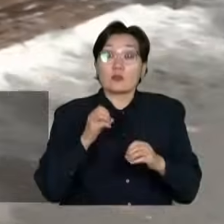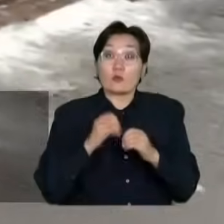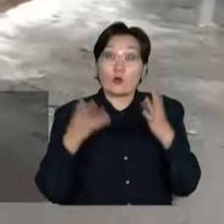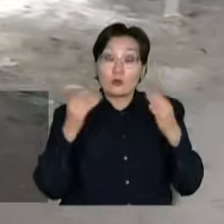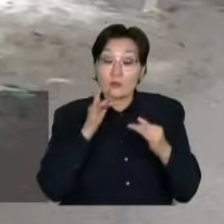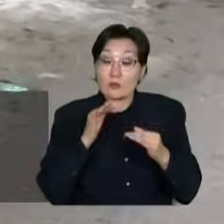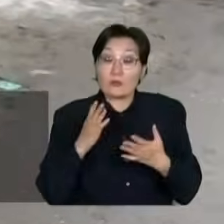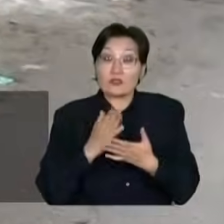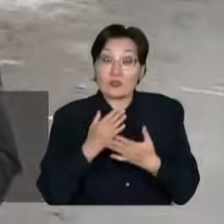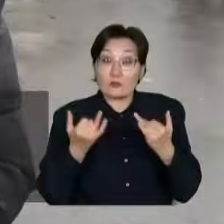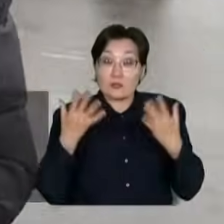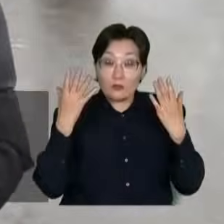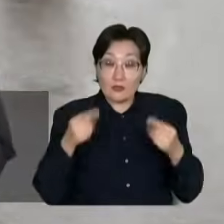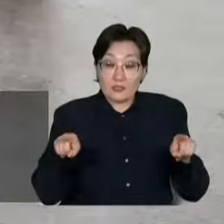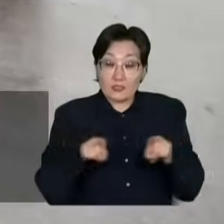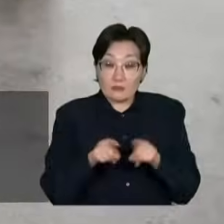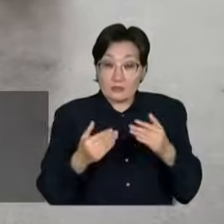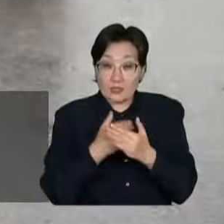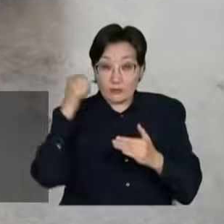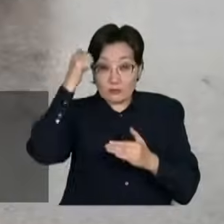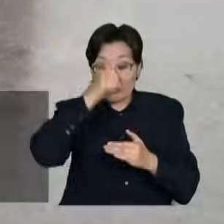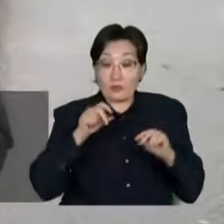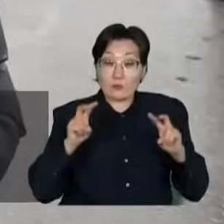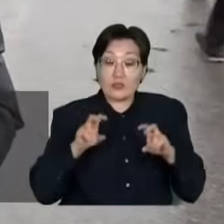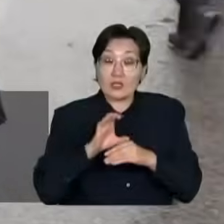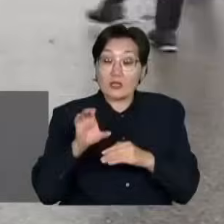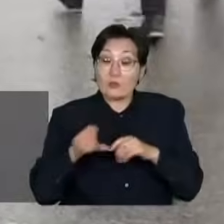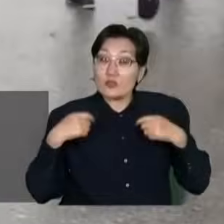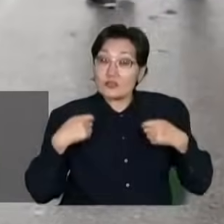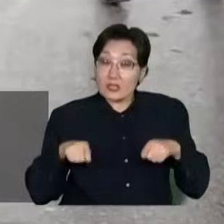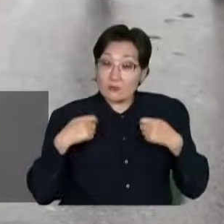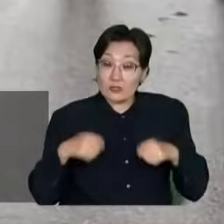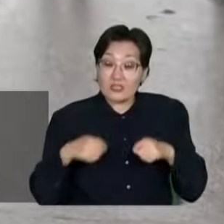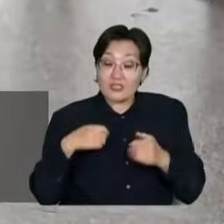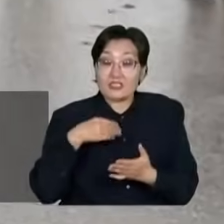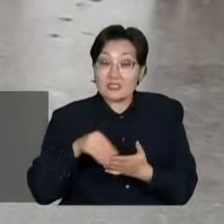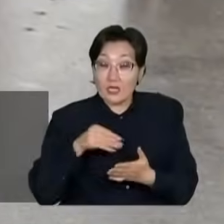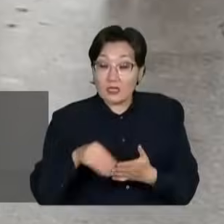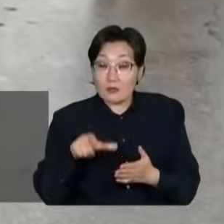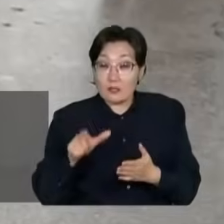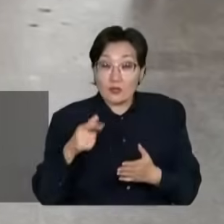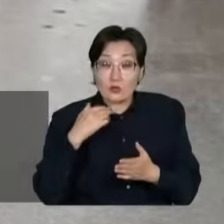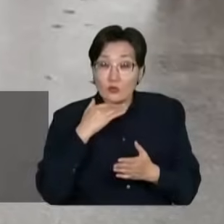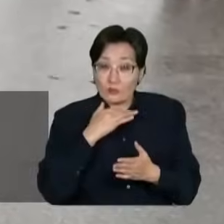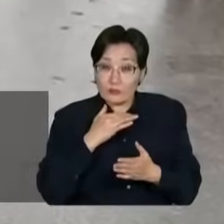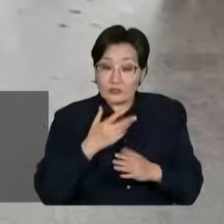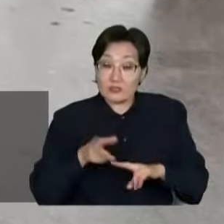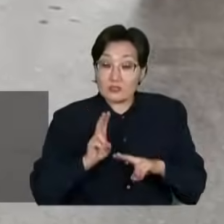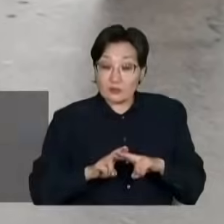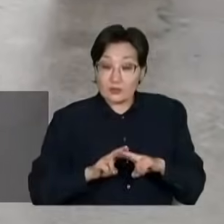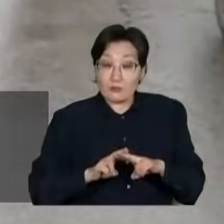күндей бар, бірақ қазірдің өзінде осындай жаңа жылдық тақырыптағы тауарларды сатып жатқандарда және оны сатып алып жатқандардың қарасы да көп. Сондықтан